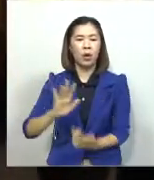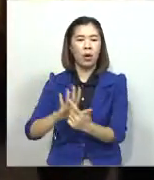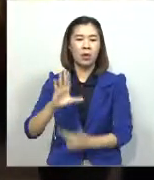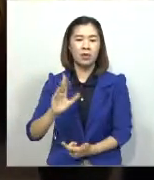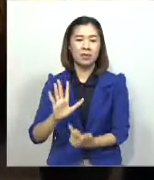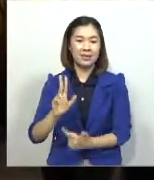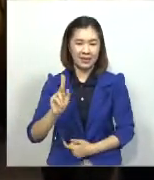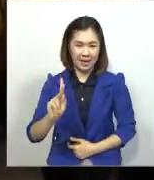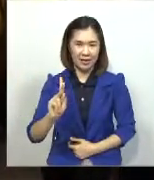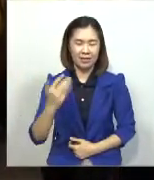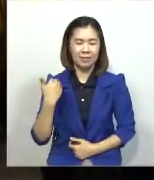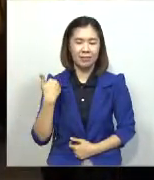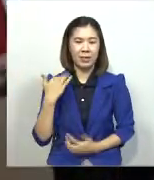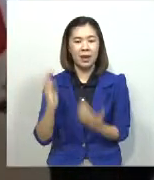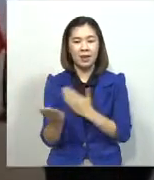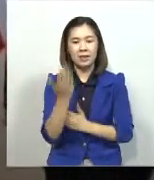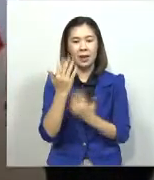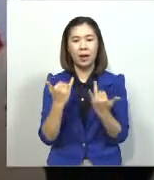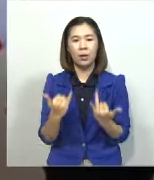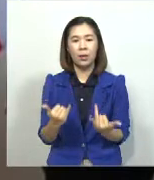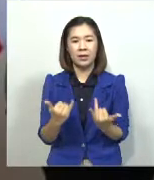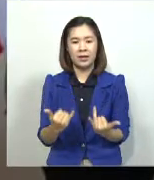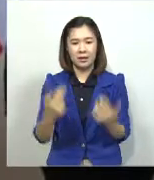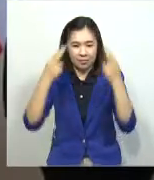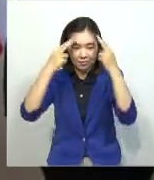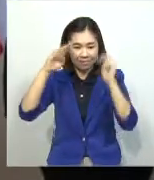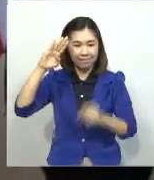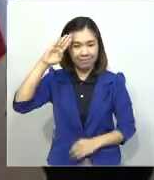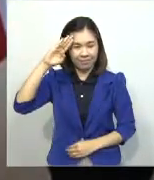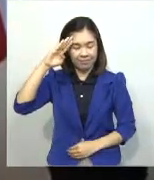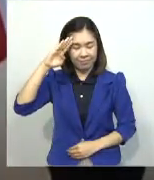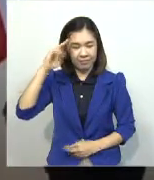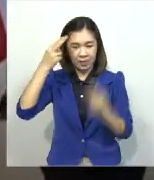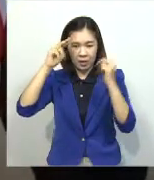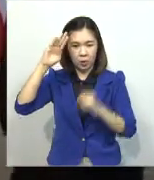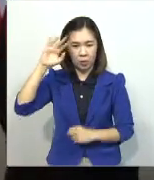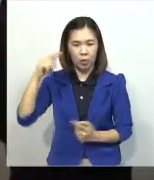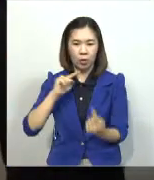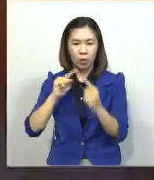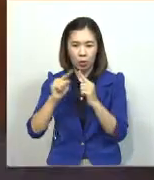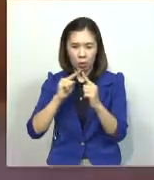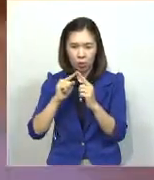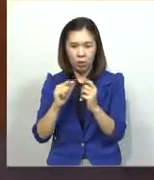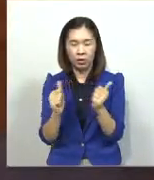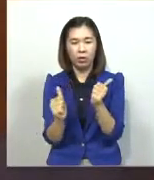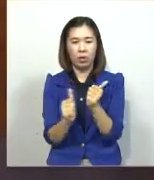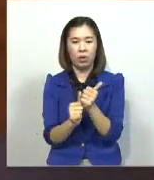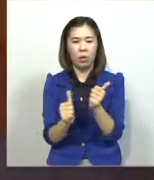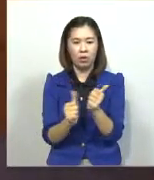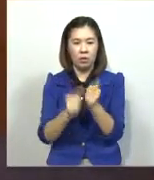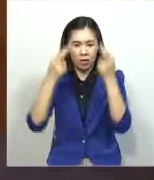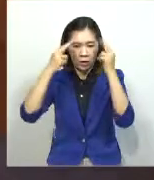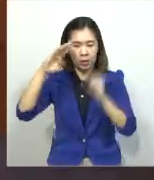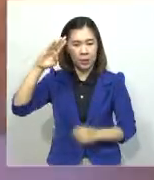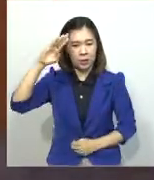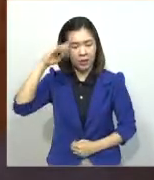ฐเช็กและช่วงเช้าวันนี้ค่ะนายกรัฐมนตรีสาธารณรัฐเช็กก็ได้เข้าหารือข้อราชการกับพลเอกประวิตรวงษ์สุวรรณร